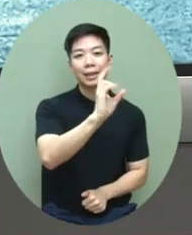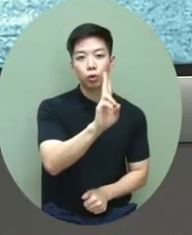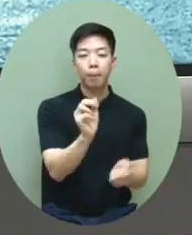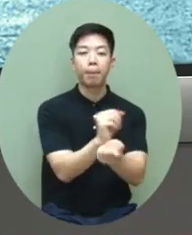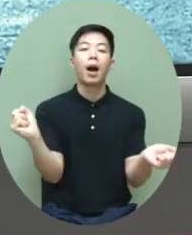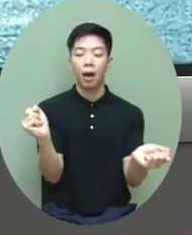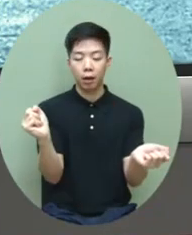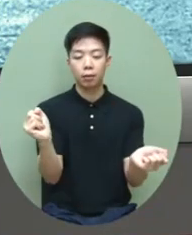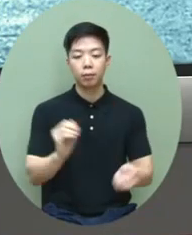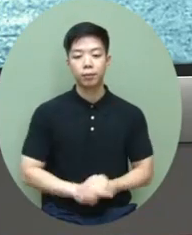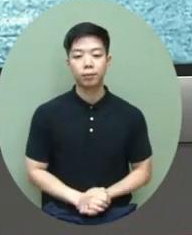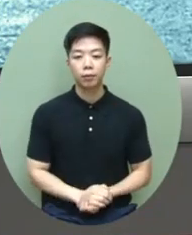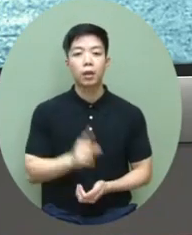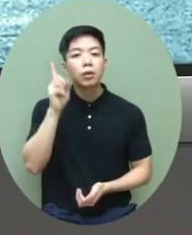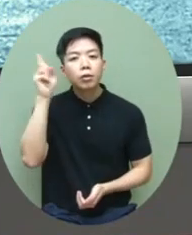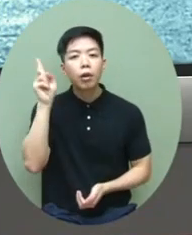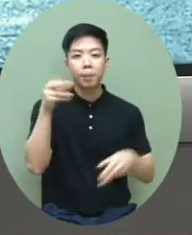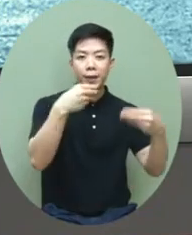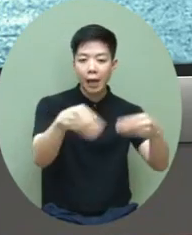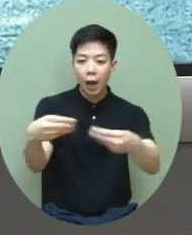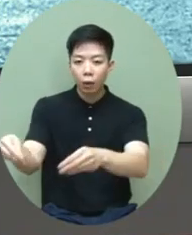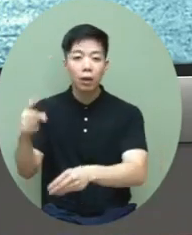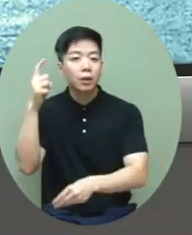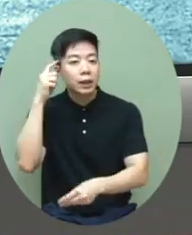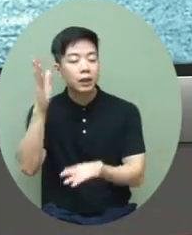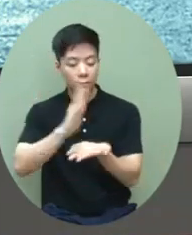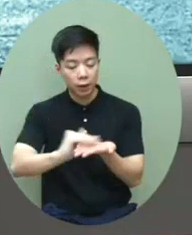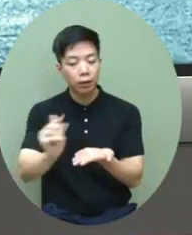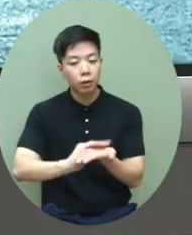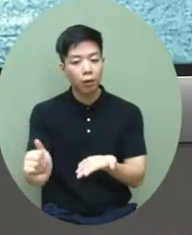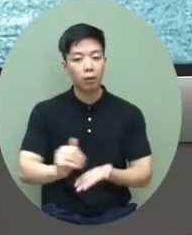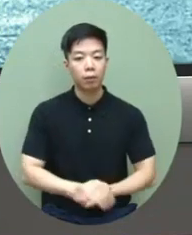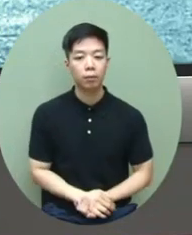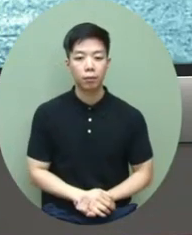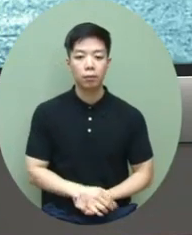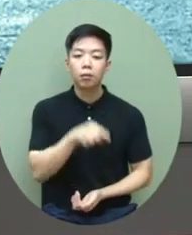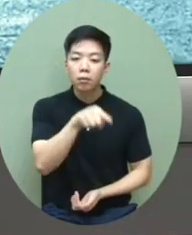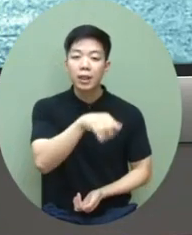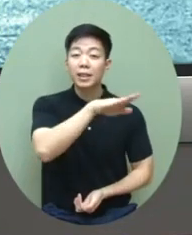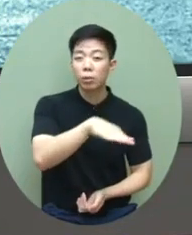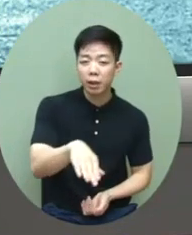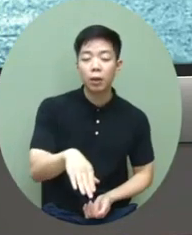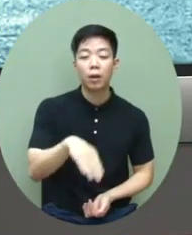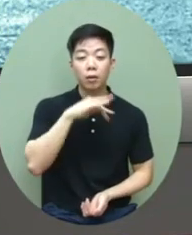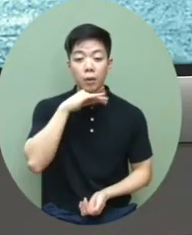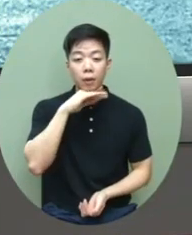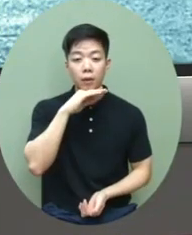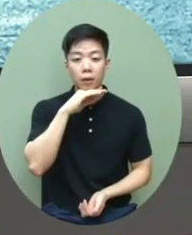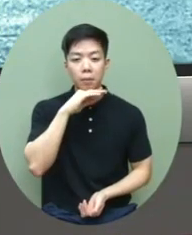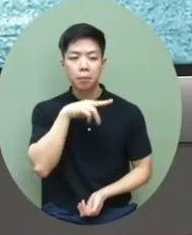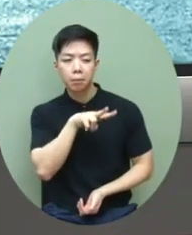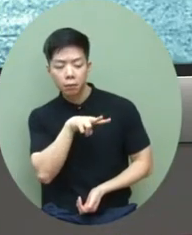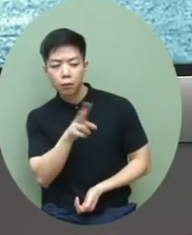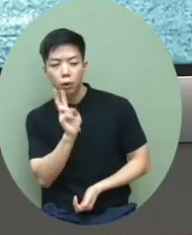眾一個概念咧，或者一個警醒咧，就係呢啲小朋友如果發覺有初期